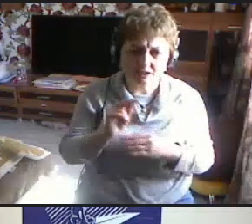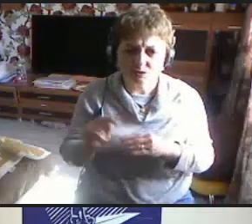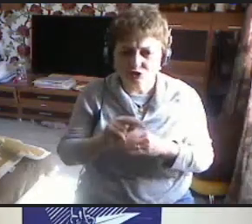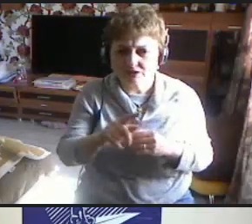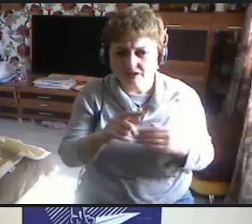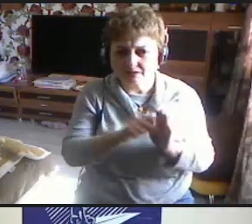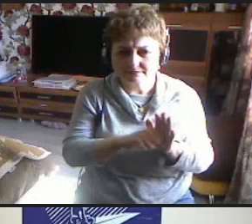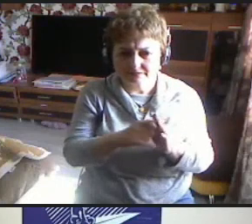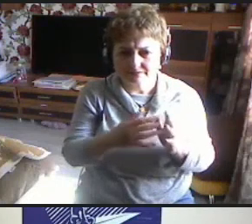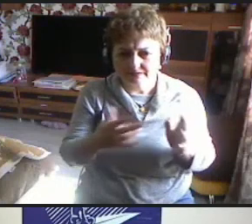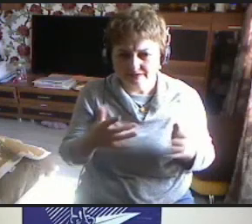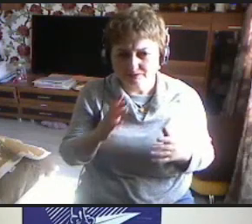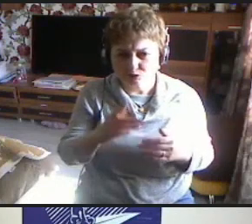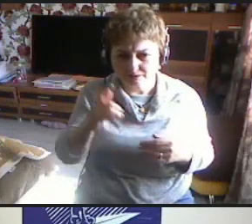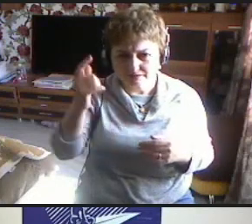голове настучат за это.